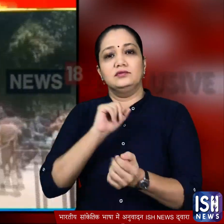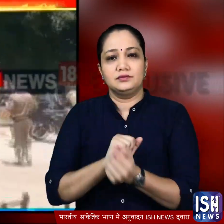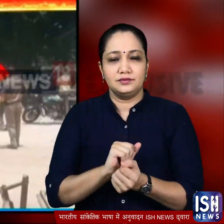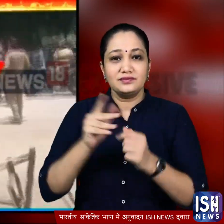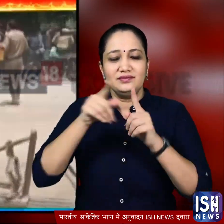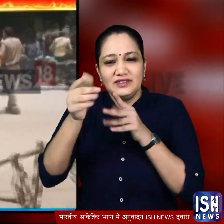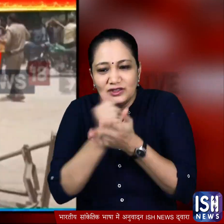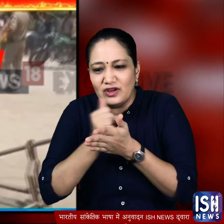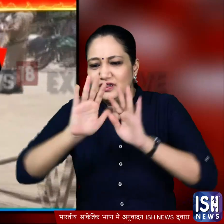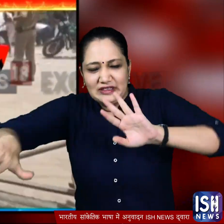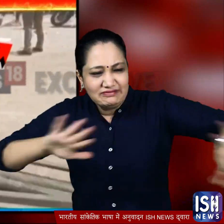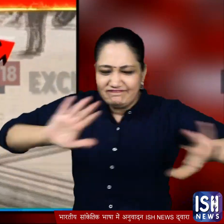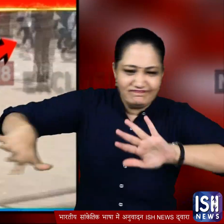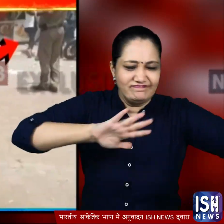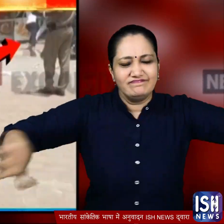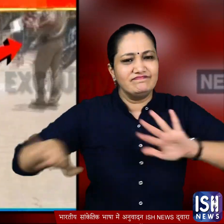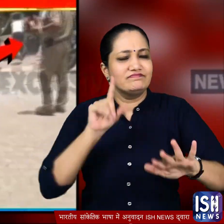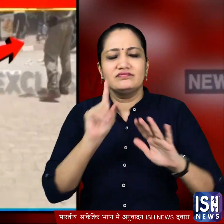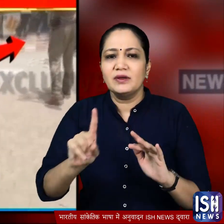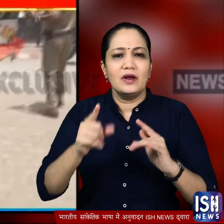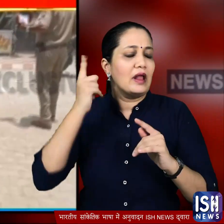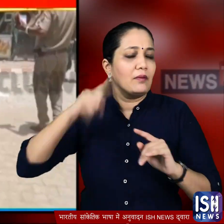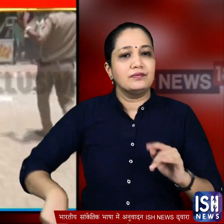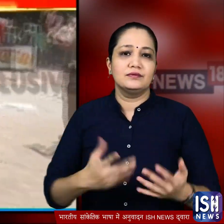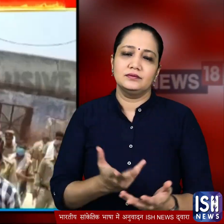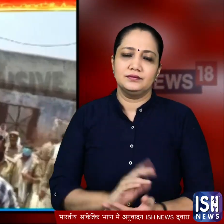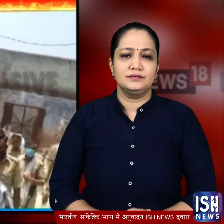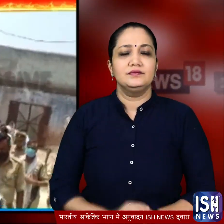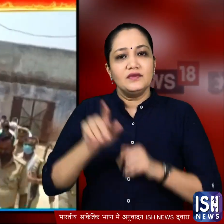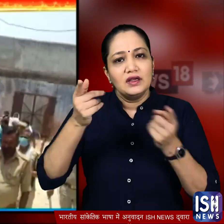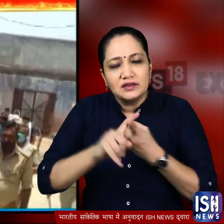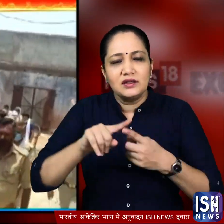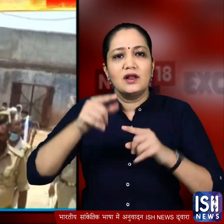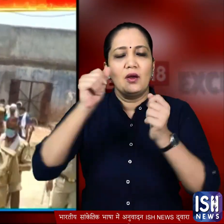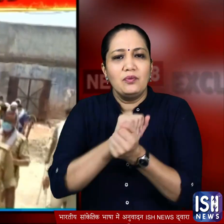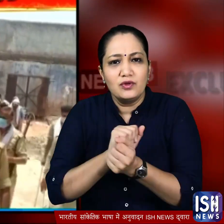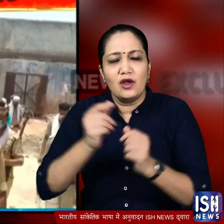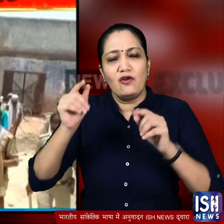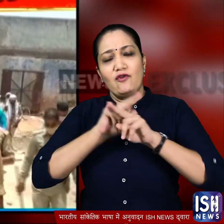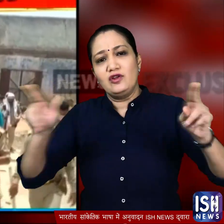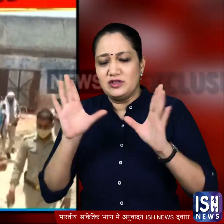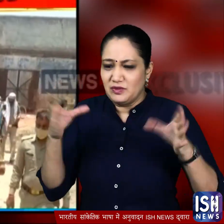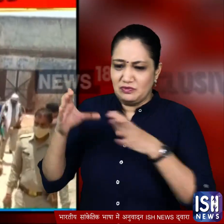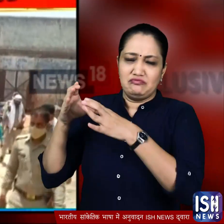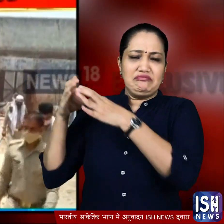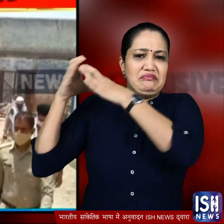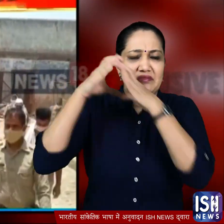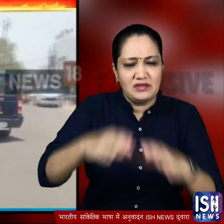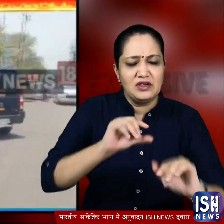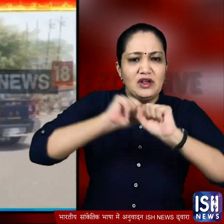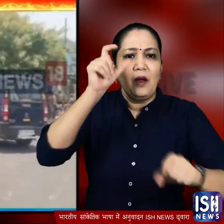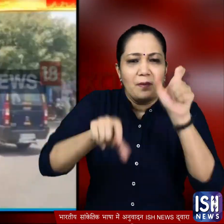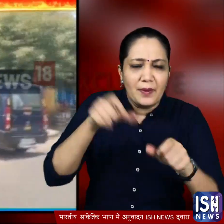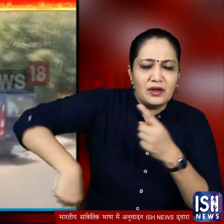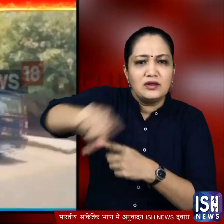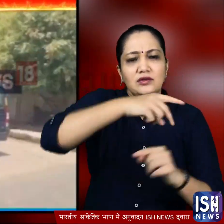दिखे, जो इन लोगों को रोकने की कोशिश करते रहे, लेकिन उन्होंने उनकी एक नहीं सुनी। ऐसे हालात में वहां पुलिस की पूरी टीम पहुंची, जो हंगामे में